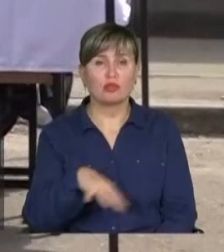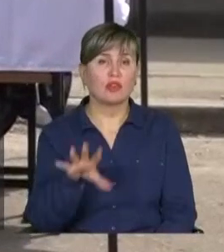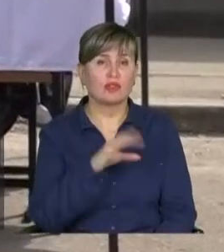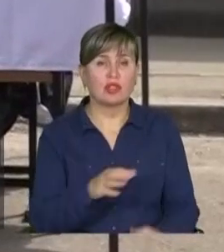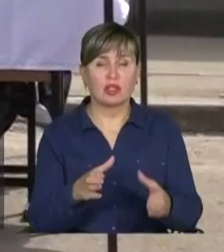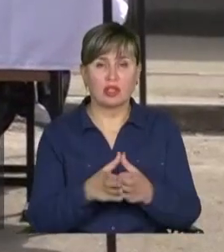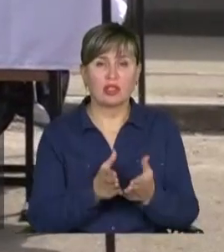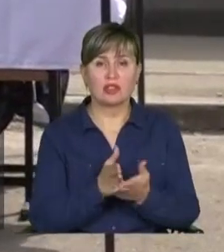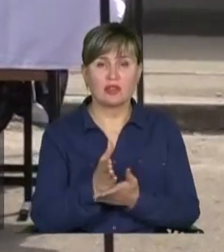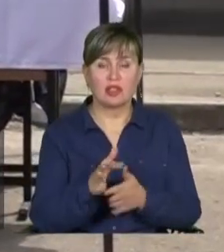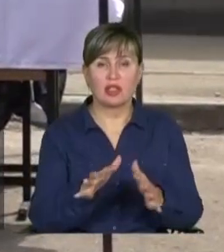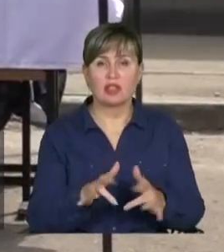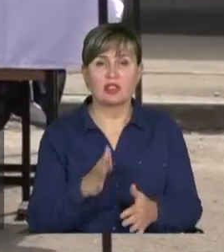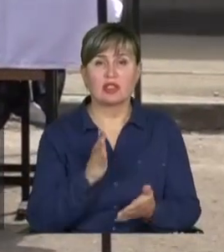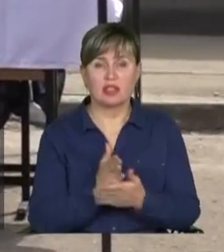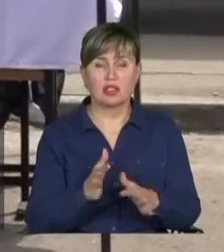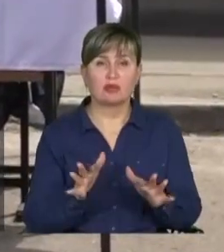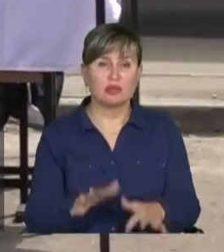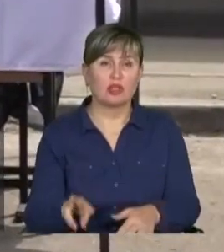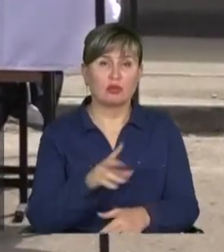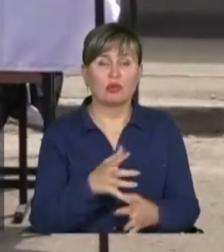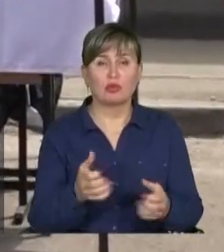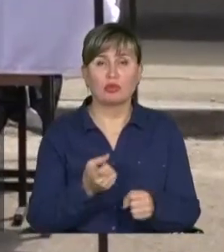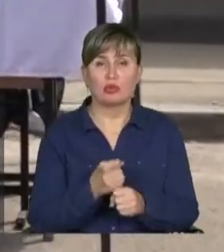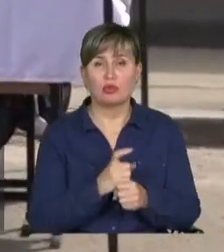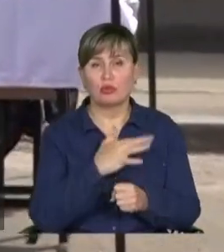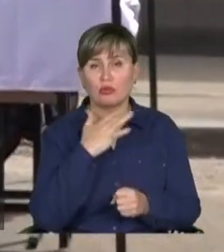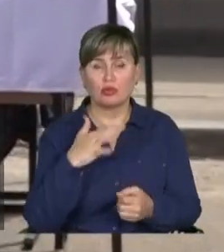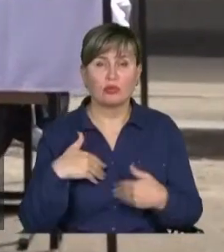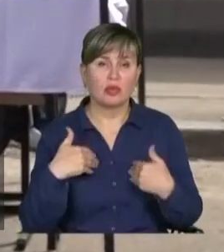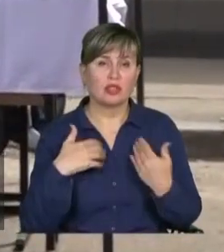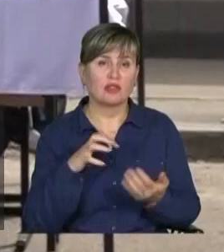компаниях сферы IT есть вакантные места. Мы получили очень много полезной